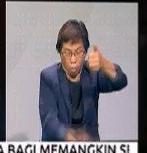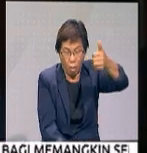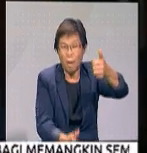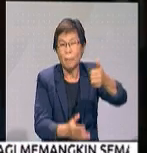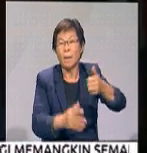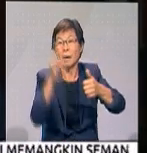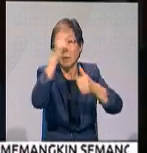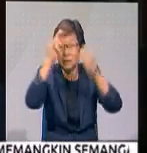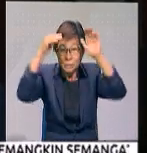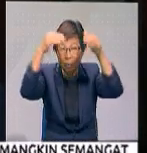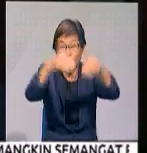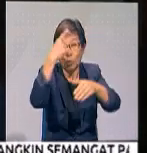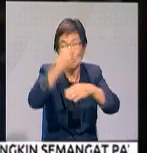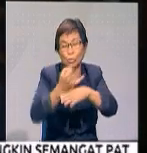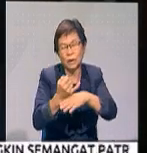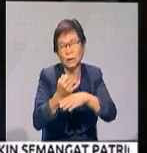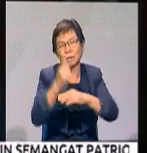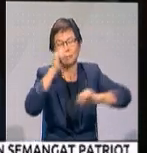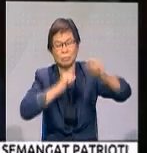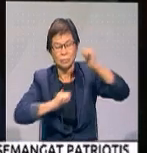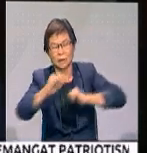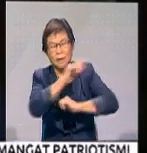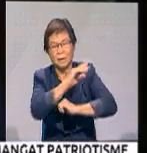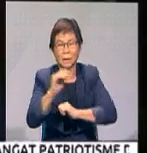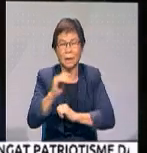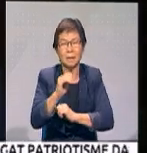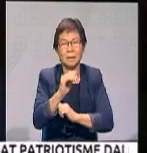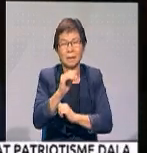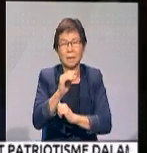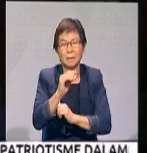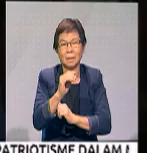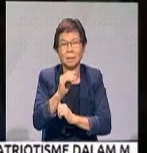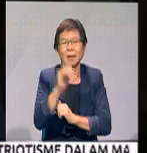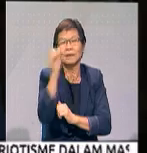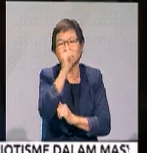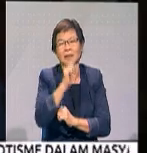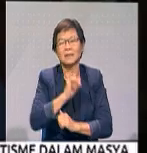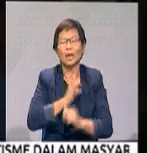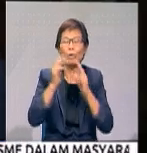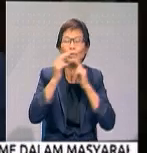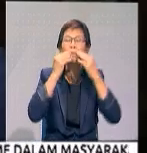kerajaan untuk industri seni ini. Saya nak ucap terima kasih banyak.